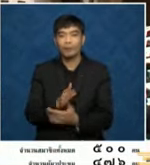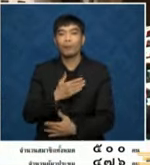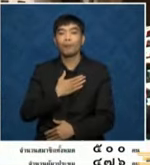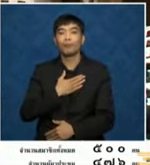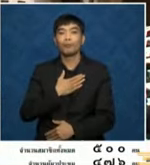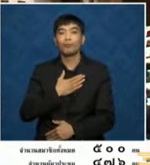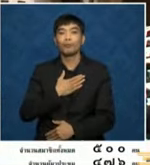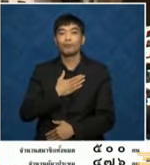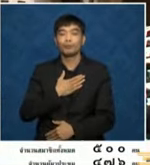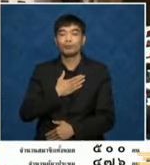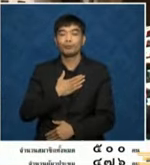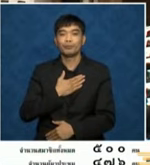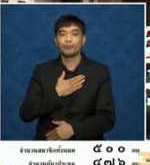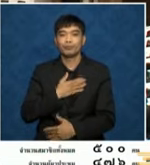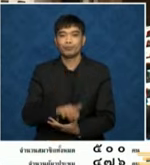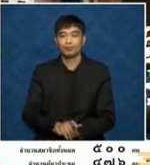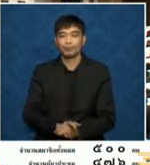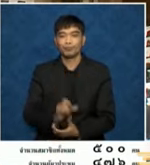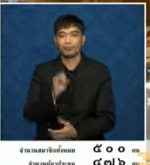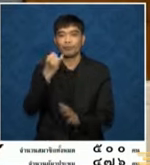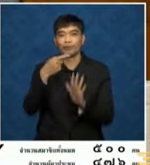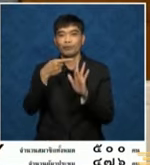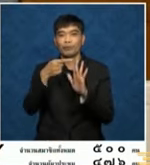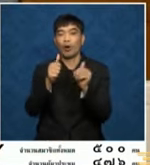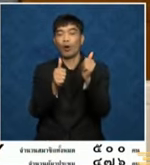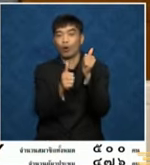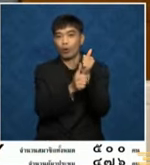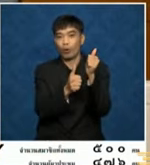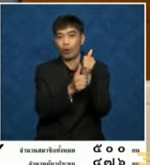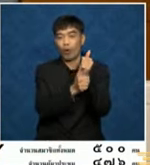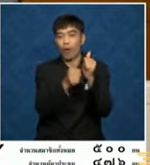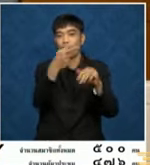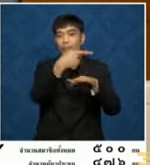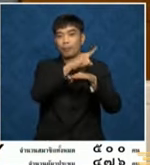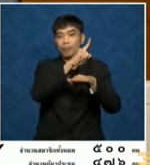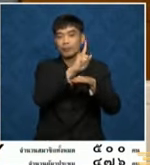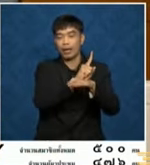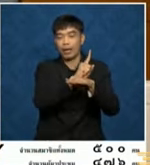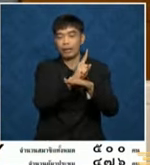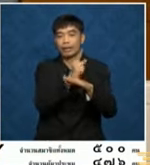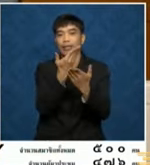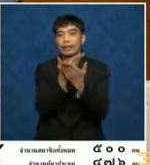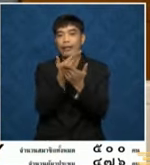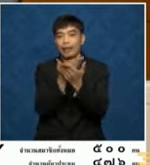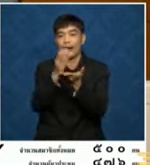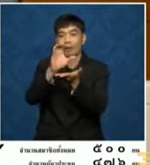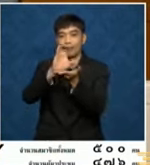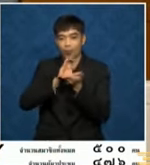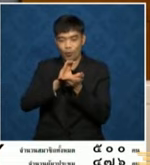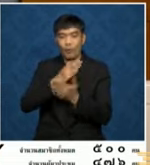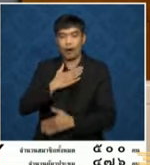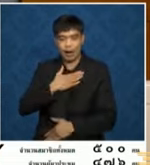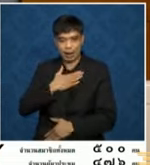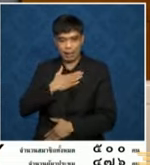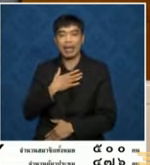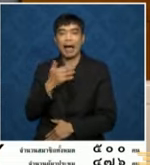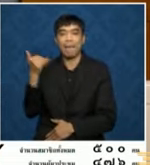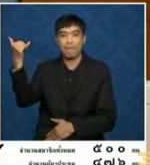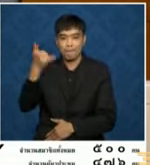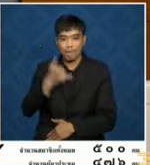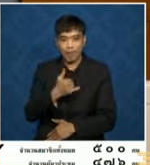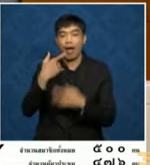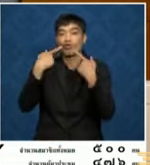ฒน์รองประธานกรรมาธิการงบประมาณนะครับพยายามมาตอบข้อสักถามซึ่งมีจ